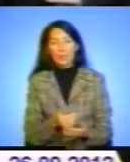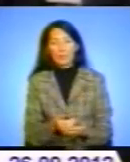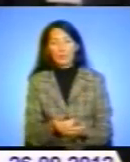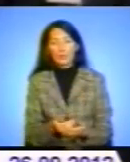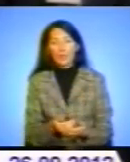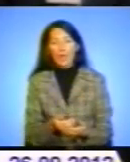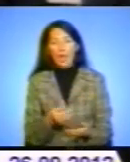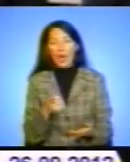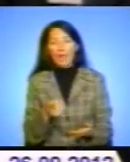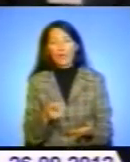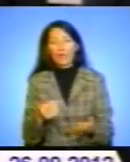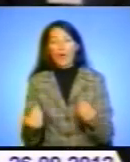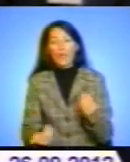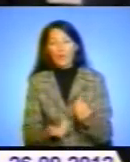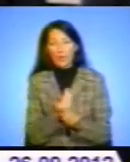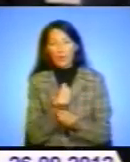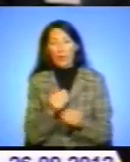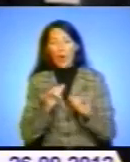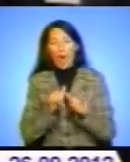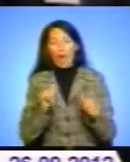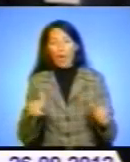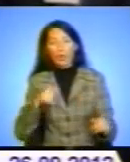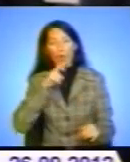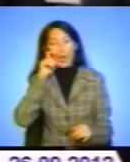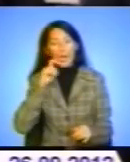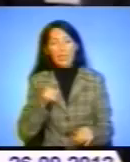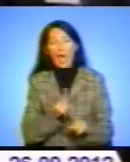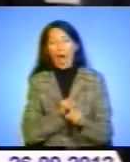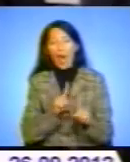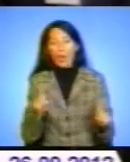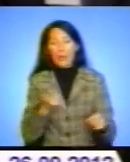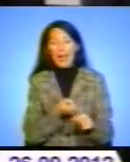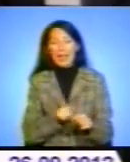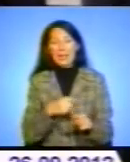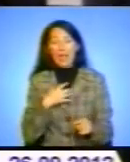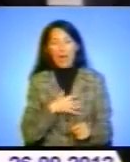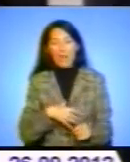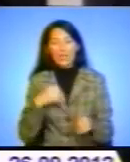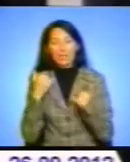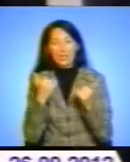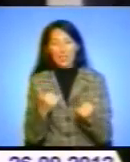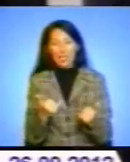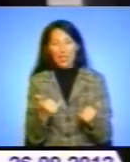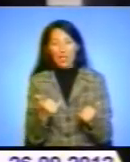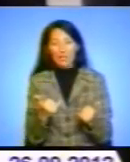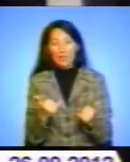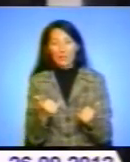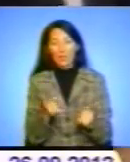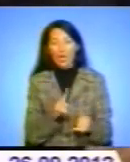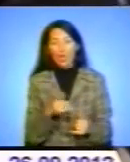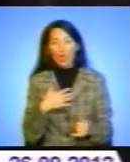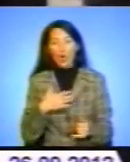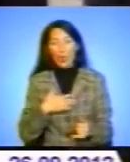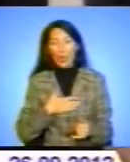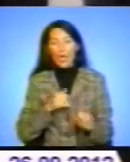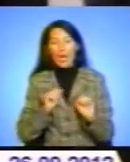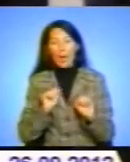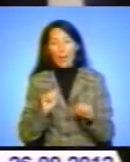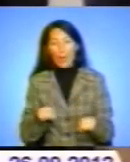в инновационное развитие Украины. Особенно это важно сейчас, что мы